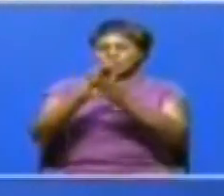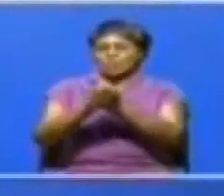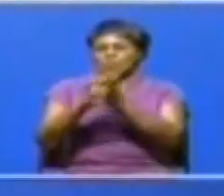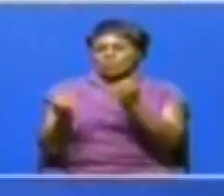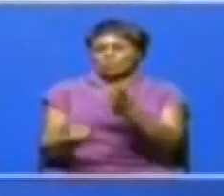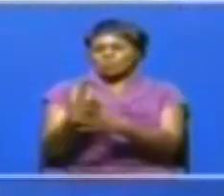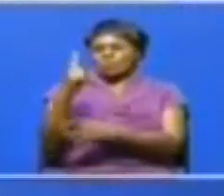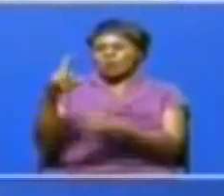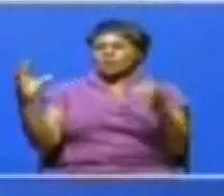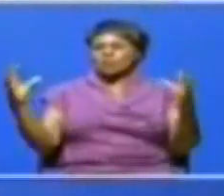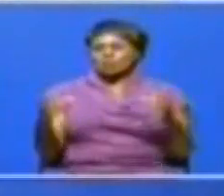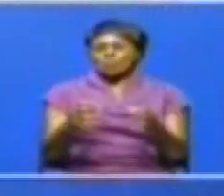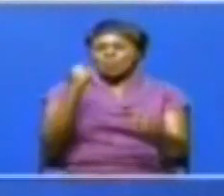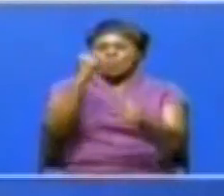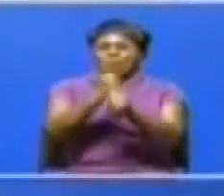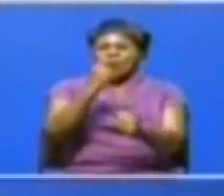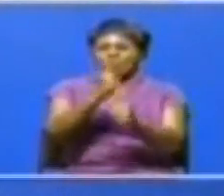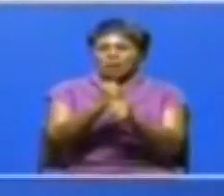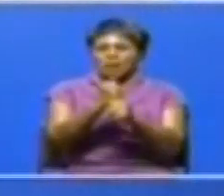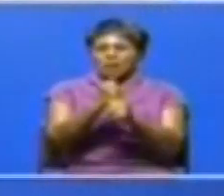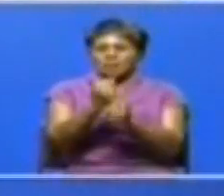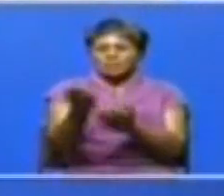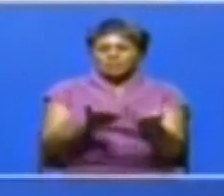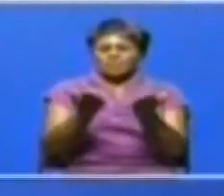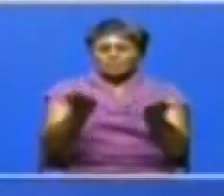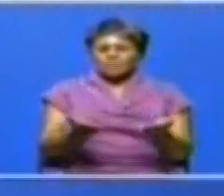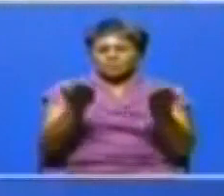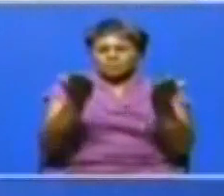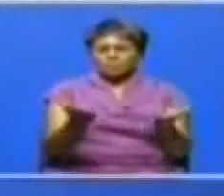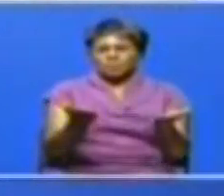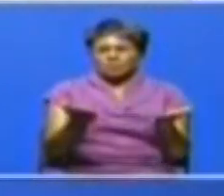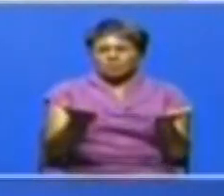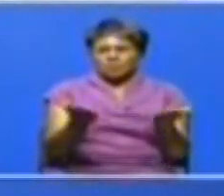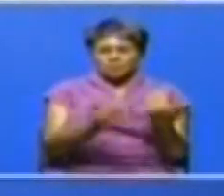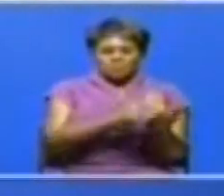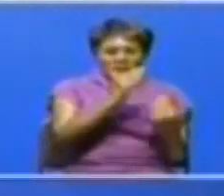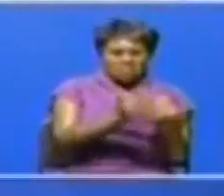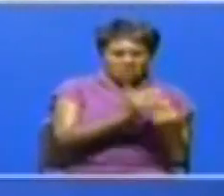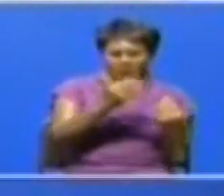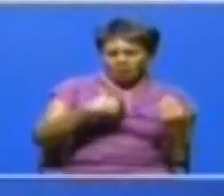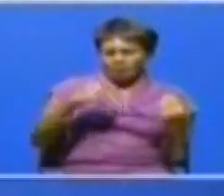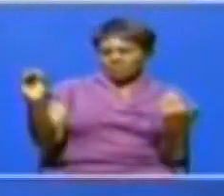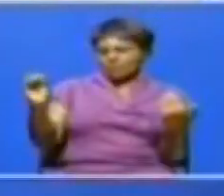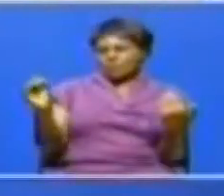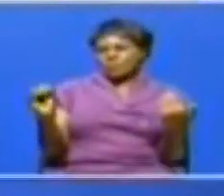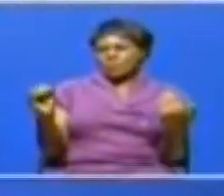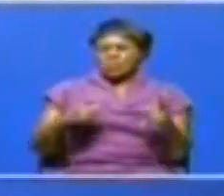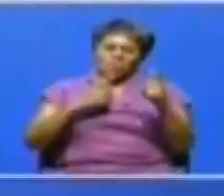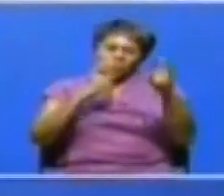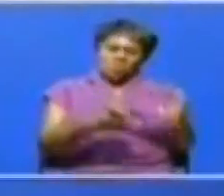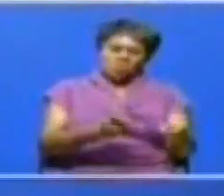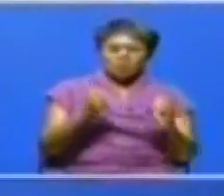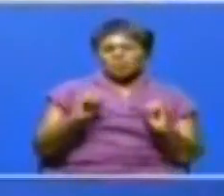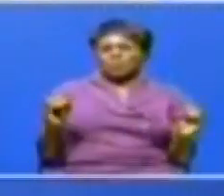kutengeneza timu moja ambayo itafanya kazi ile, ita deliver services to wananchi. Sasa hakuna upendeleo ama kuzawandisha